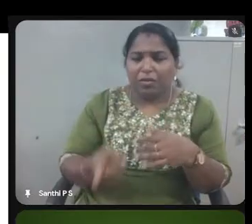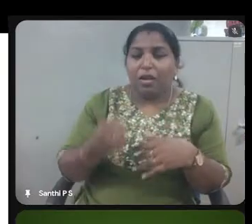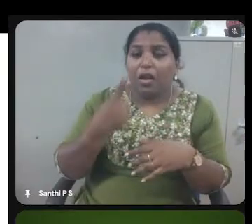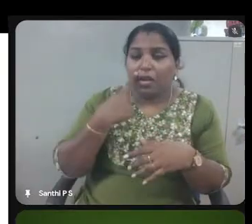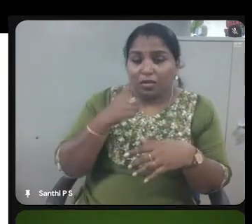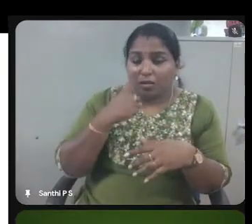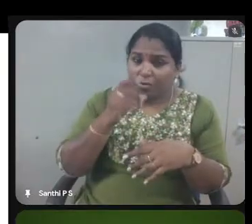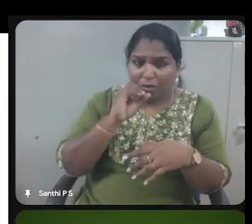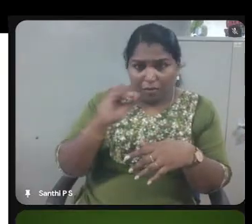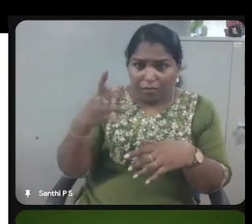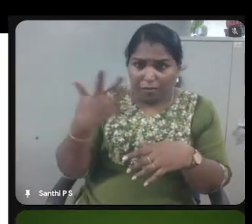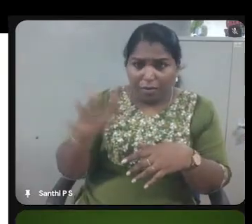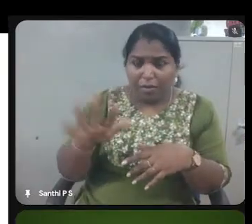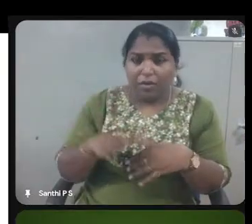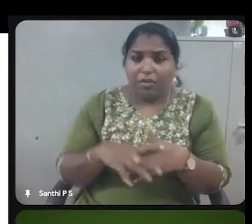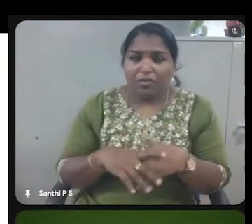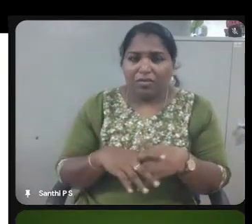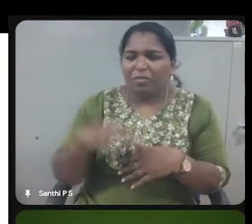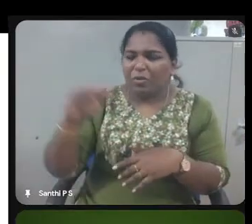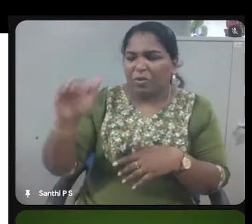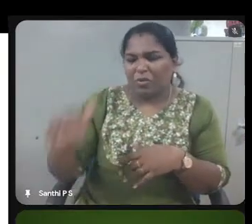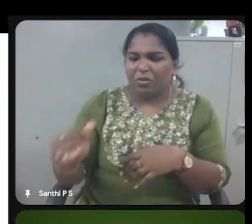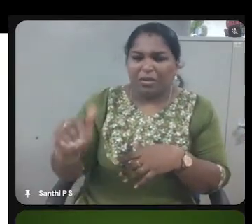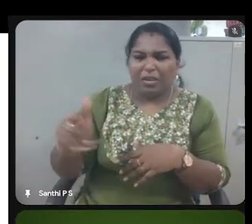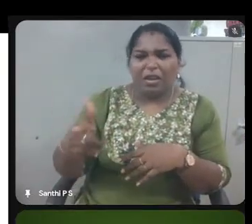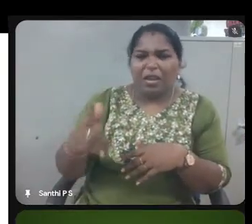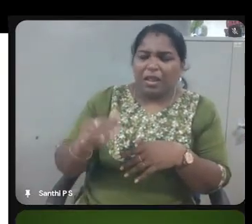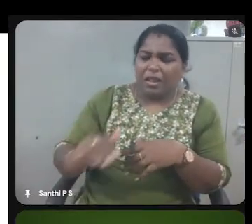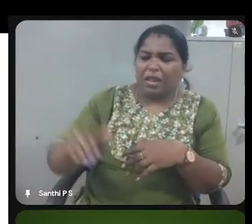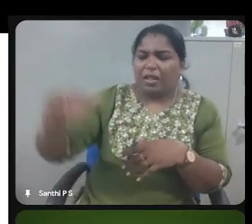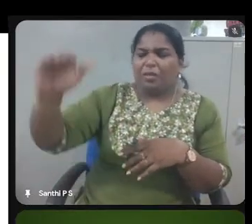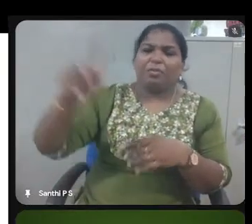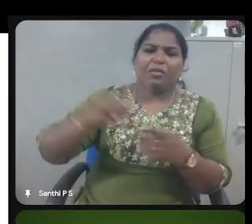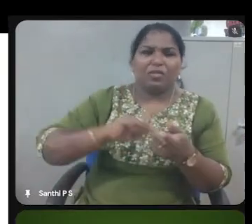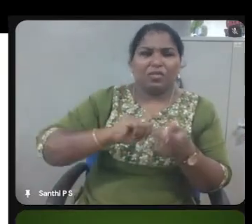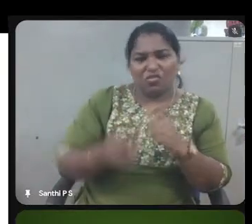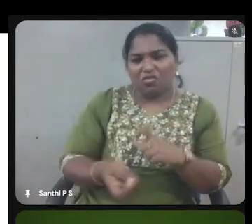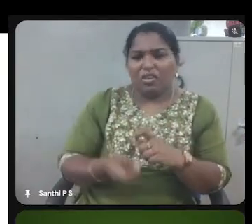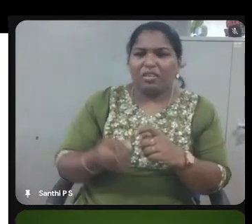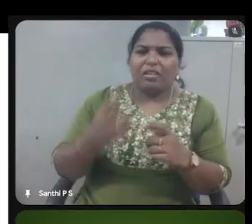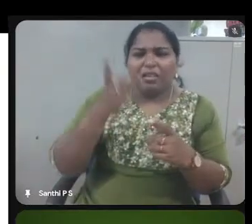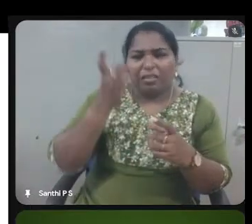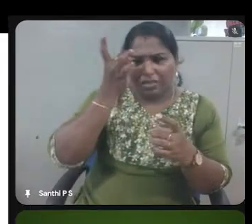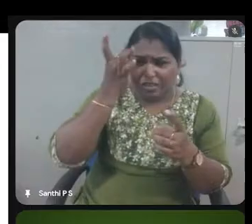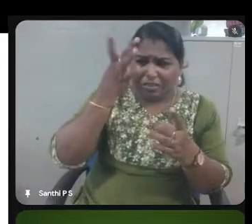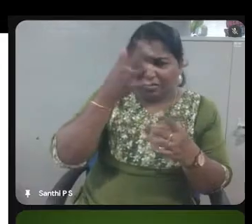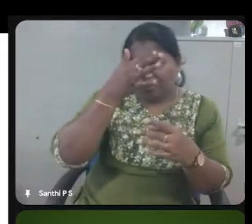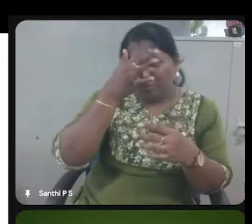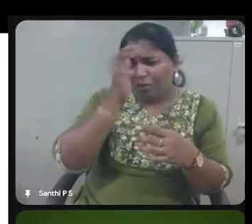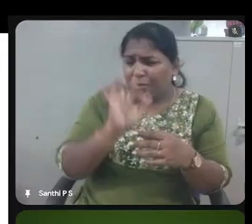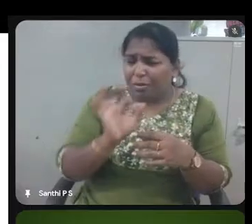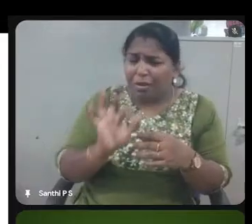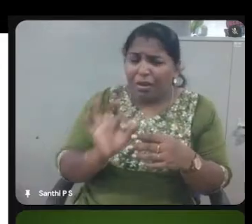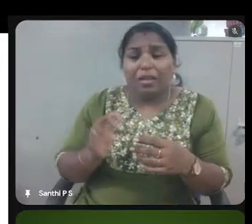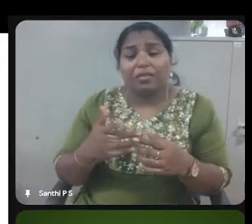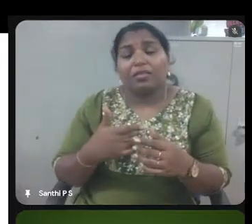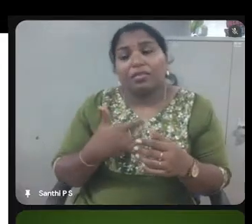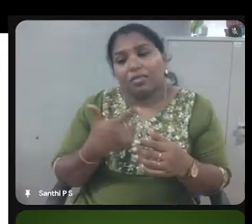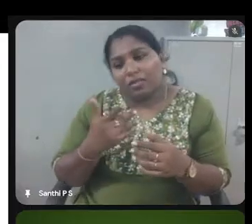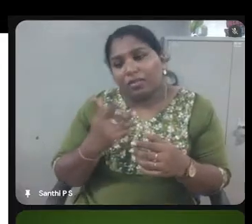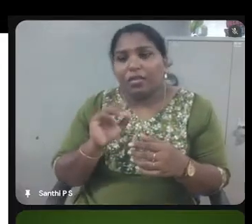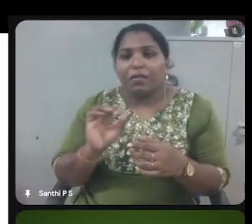അവര് പറഞ്ഞത് കുട്ടിയല്ലേ, വളർന്നു വരുന്നതിനനുസരിച്ച് മാറും, അവന്റെ അഗ്രസീവ് ബിഹേവിയർ അത്ര വലിയ കുഴപ്പമൊന്നും ഇല്ലല്ലോ എന്നുള്ള രീതിയിലാണ്